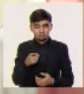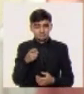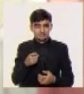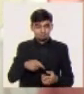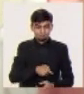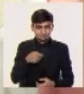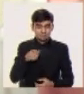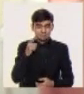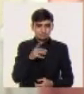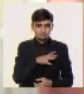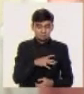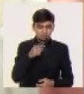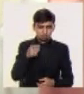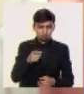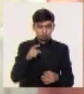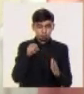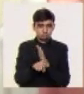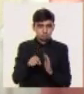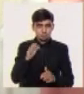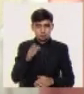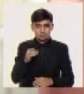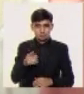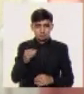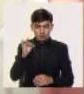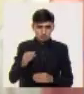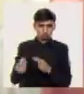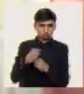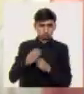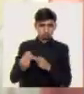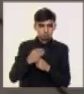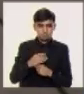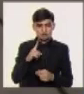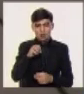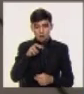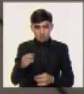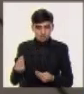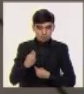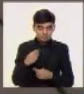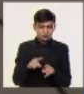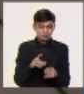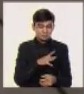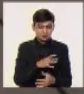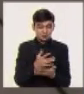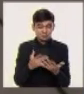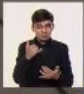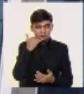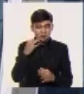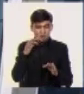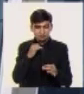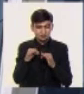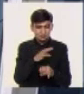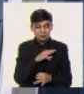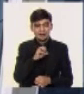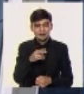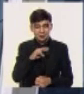пистолет и наводил на них. И говорил, мне нужны проценты, давайте мне залог. Вот один из телефонных разговоров Татьяны